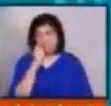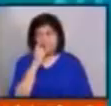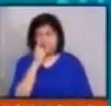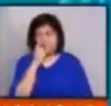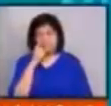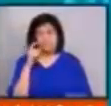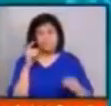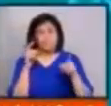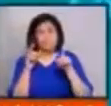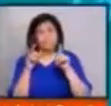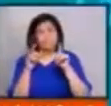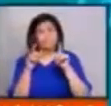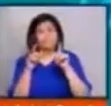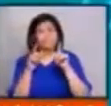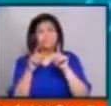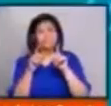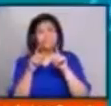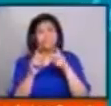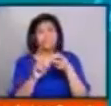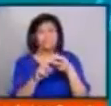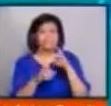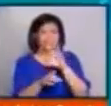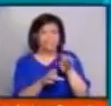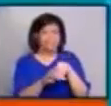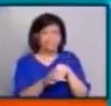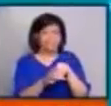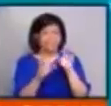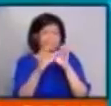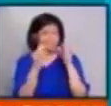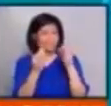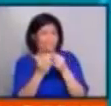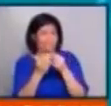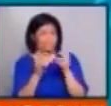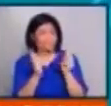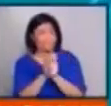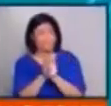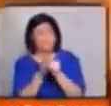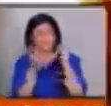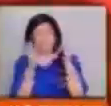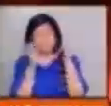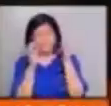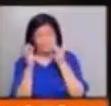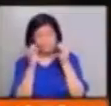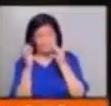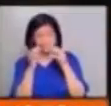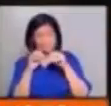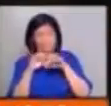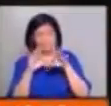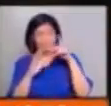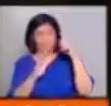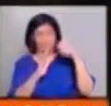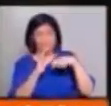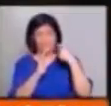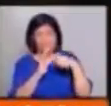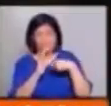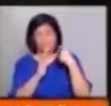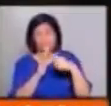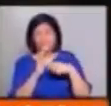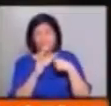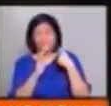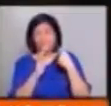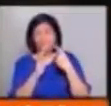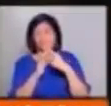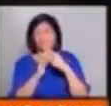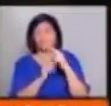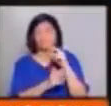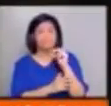Bumanat din ang Pangulo sa mga nagdadawit sa kanyang pamilya sa ilegal na droga. Sa ikalawang episode ng viral video series na ang totoong